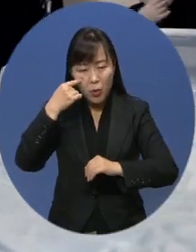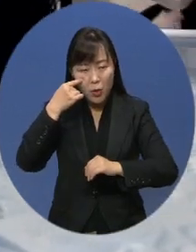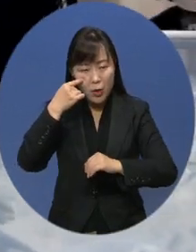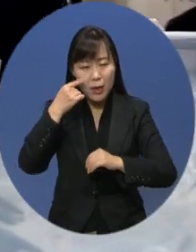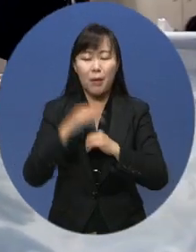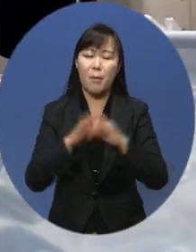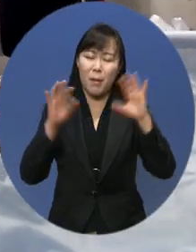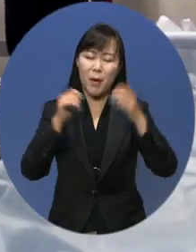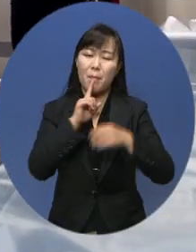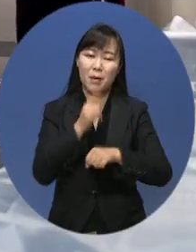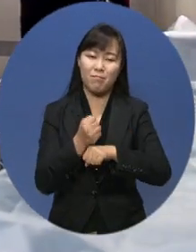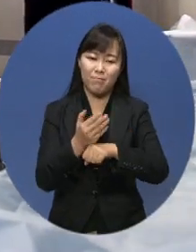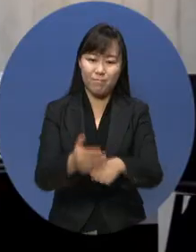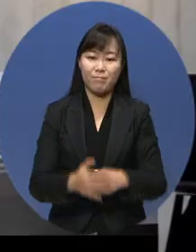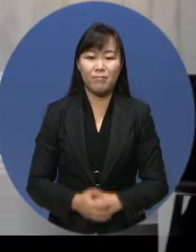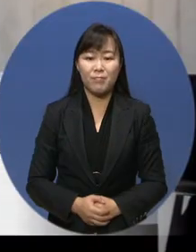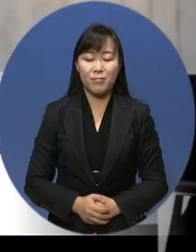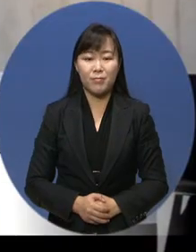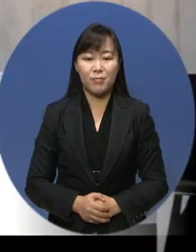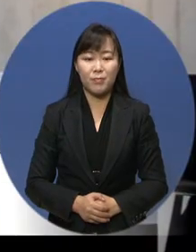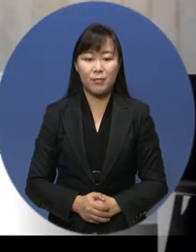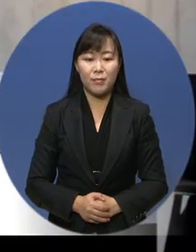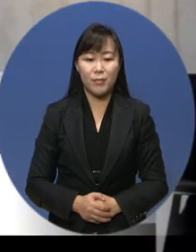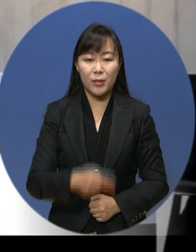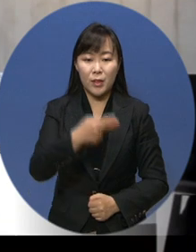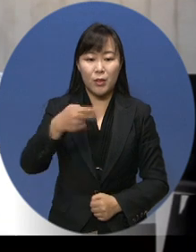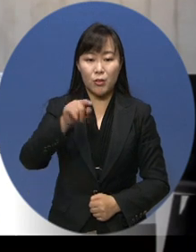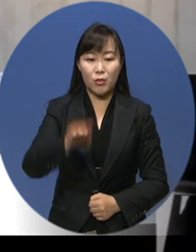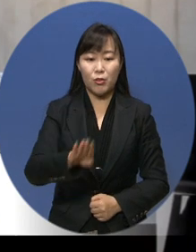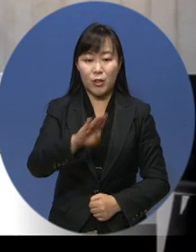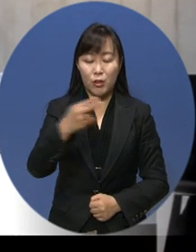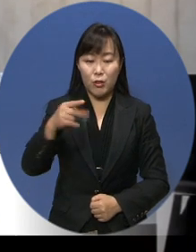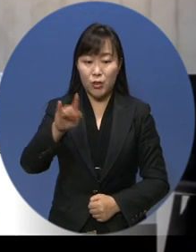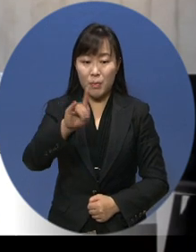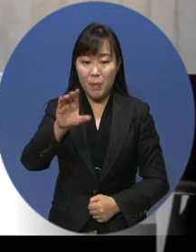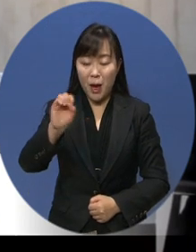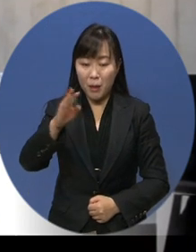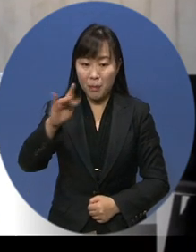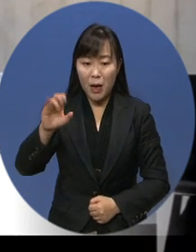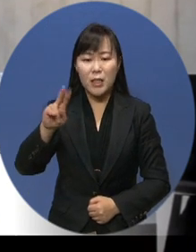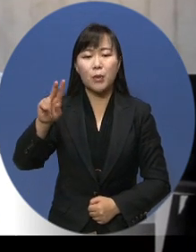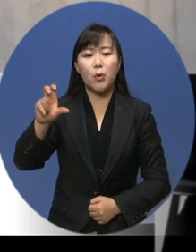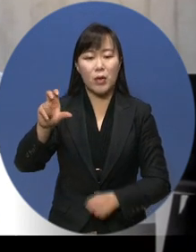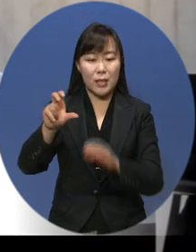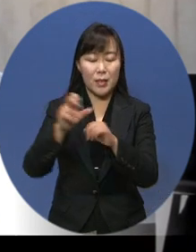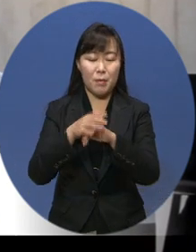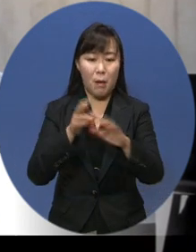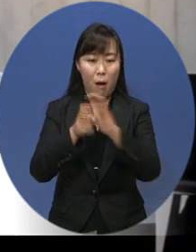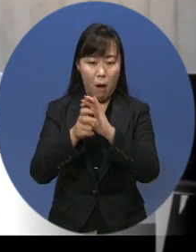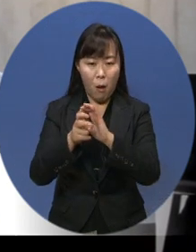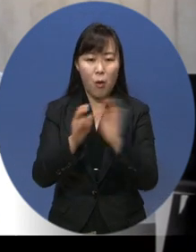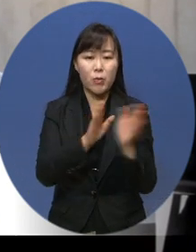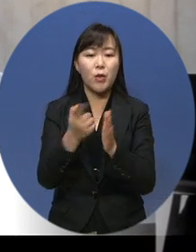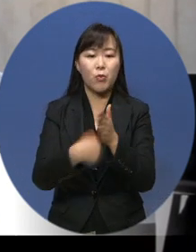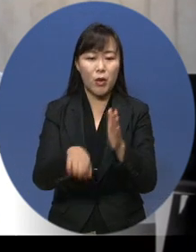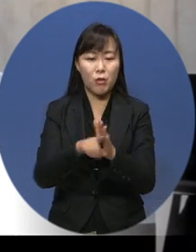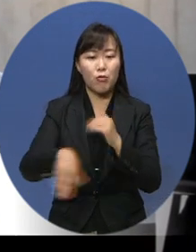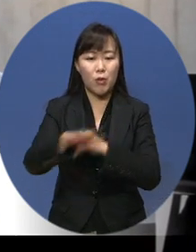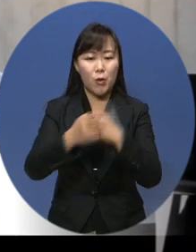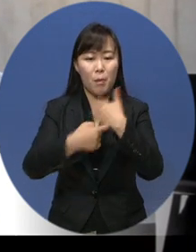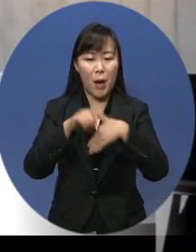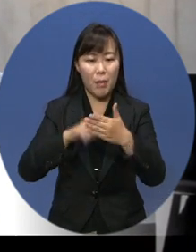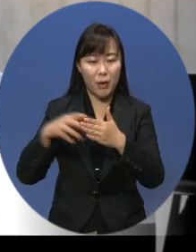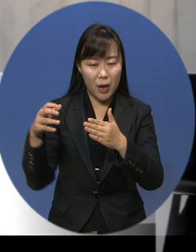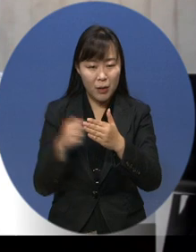메세지도 남겨주었습니다 dp 빵빵이 15인승 차량 마련을 위한 사랑나눔 바자회 저도 항상 마음으로 함께